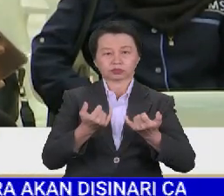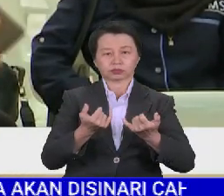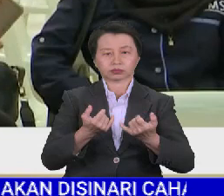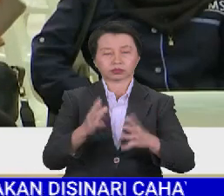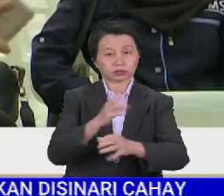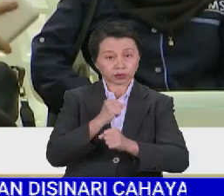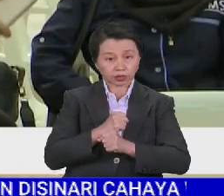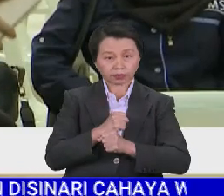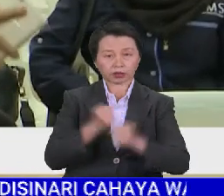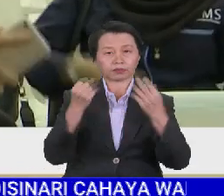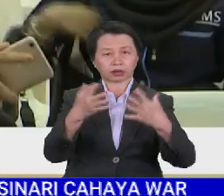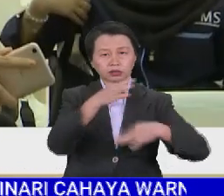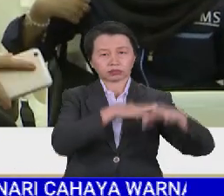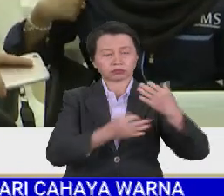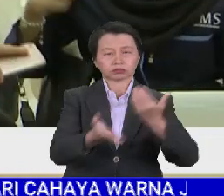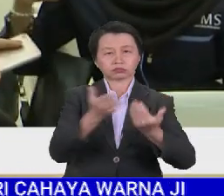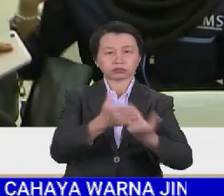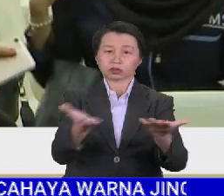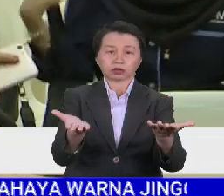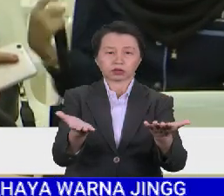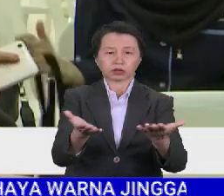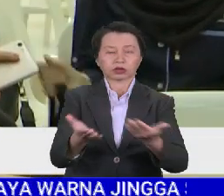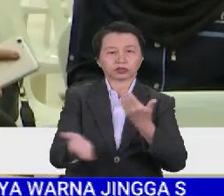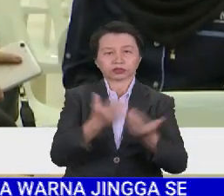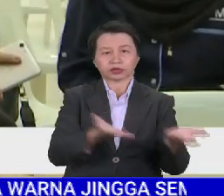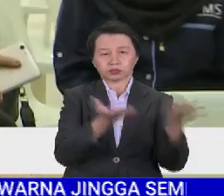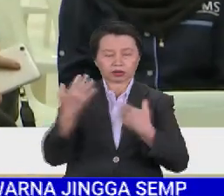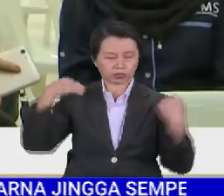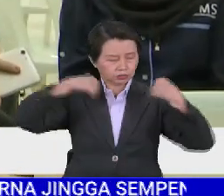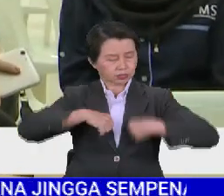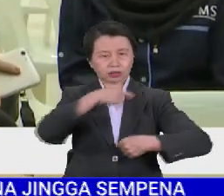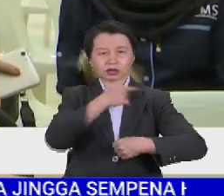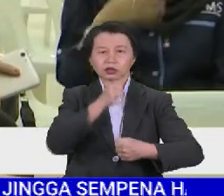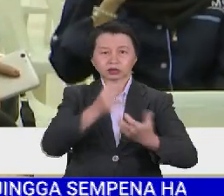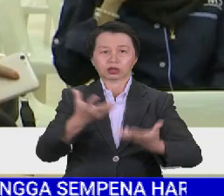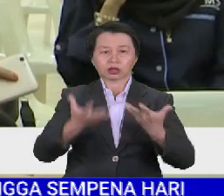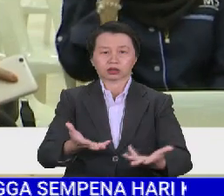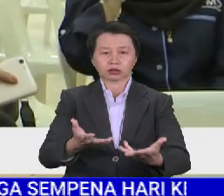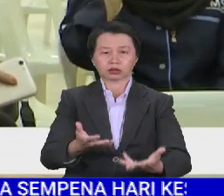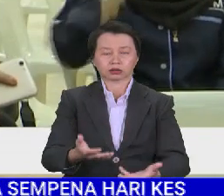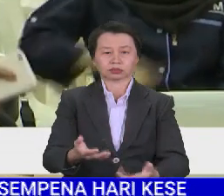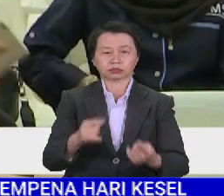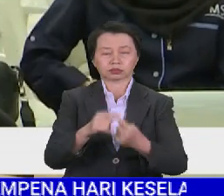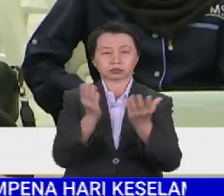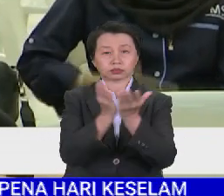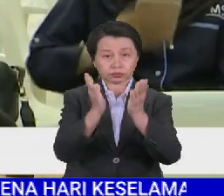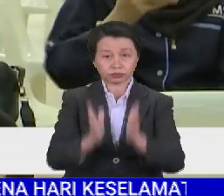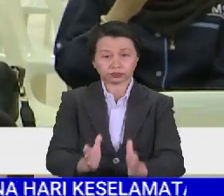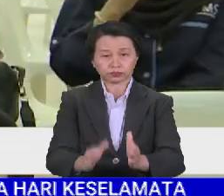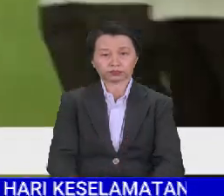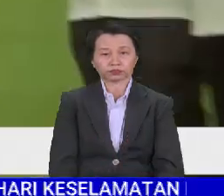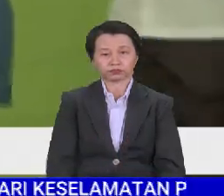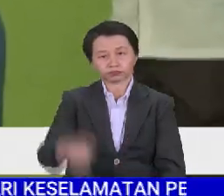memperoleh banyak kemudahan seperti senang di bawah dan tidak memberatkan kepada student terlebih